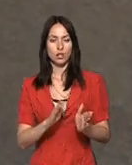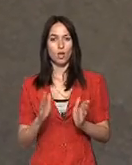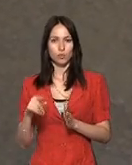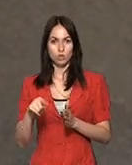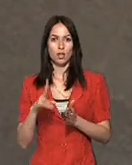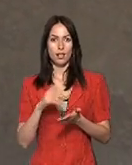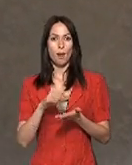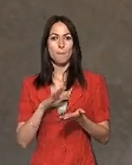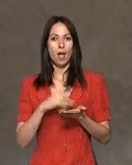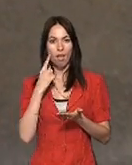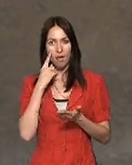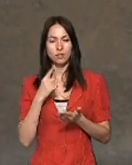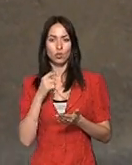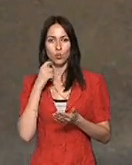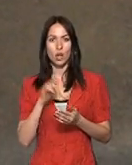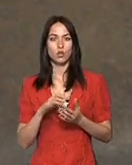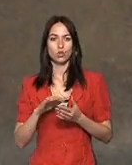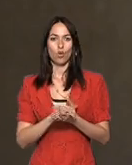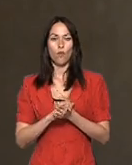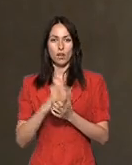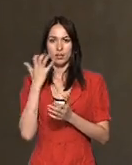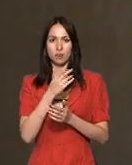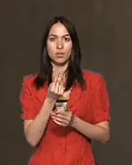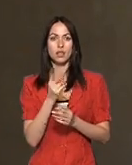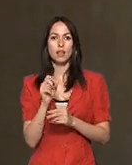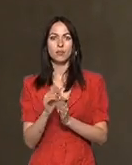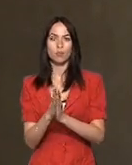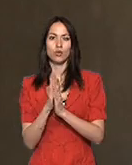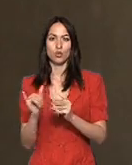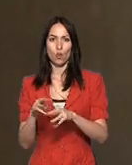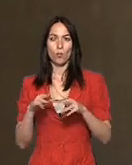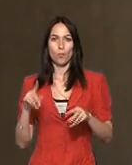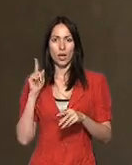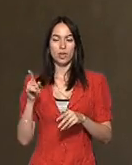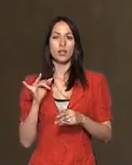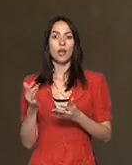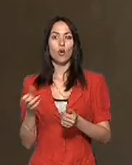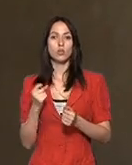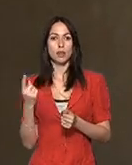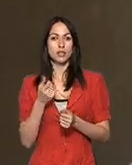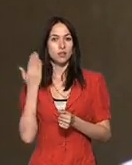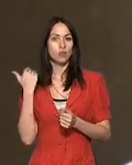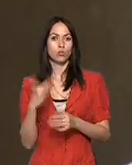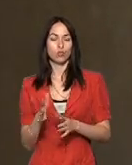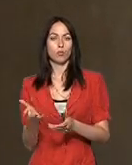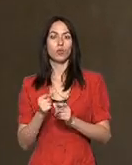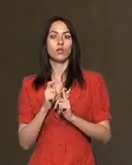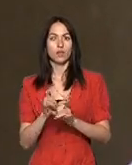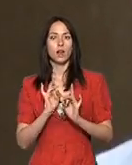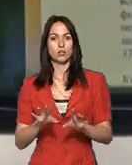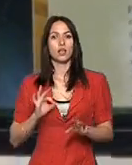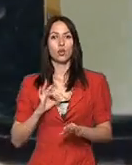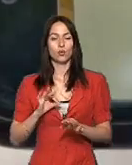товариства сліпих. Гроші на ремонт люди просили у мерії. Тиждень тому отримали відповідь, розповідає юрист Даніел Солодчик.